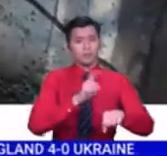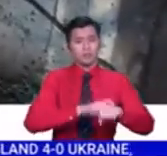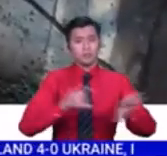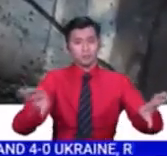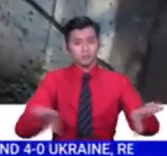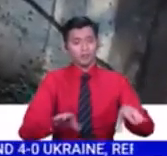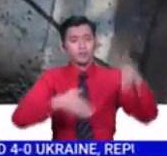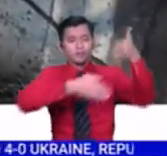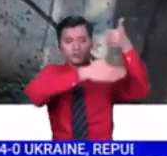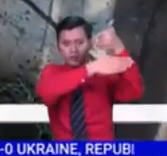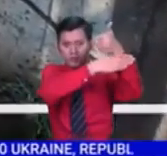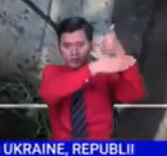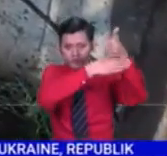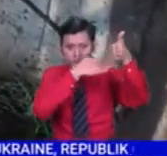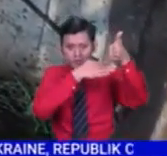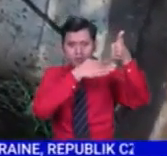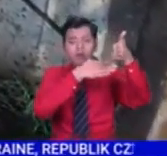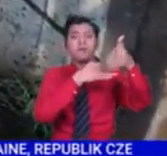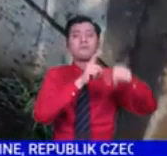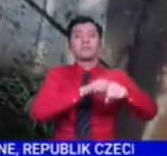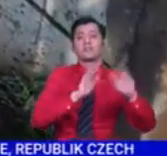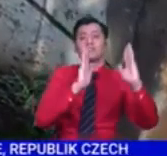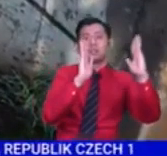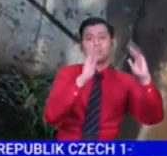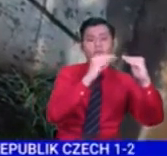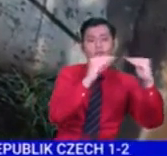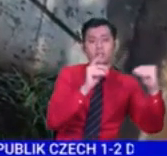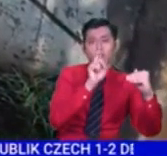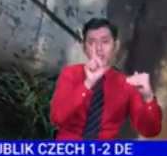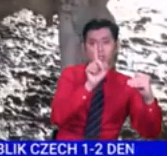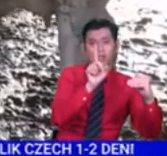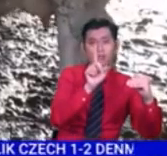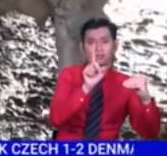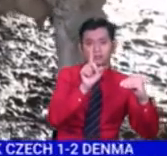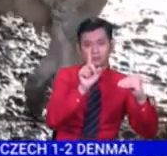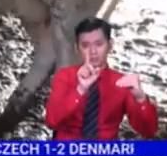korban dan akikah sepanjang tempoh fasa 1 Pelan Pemulihan